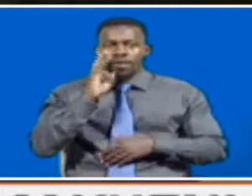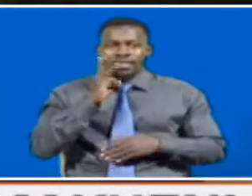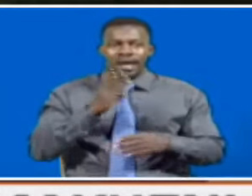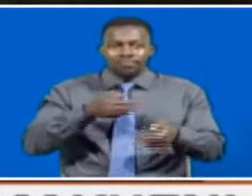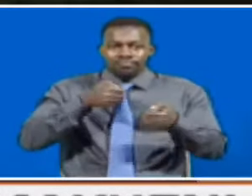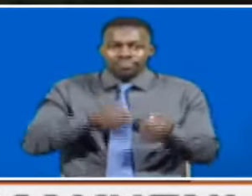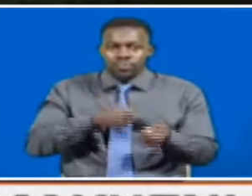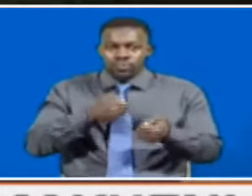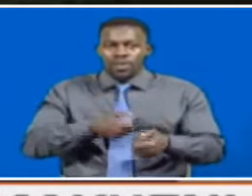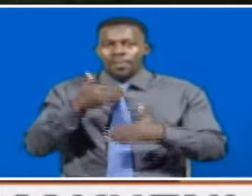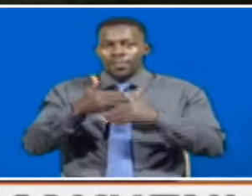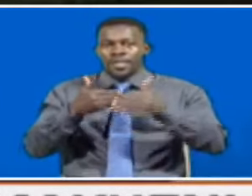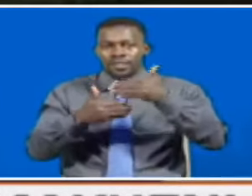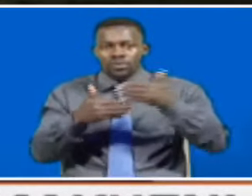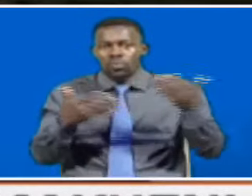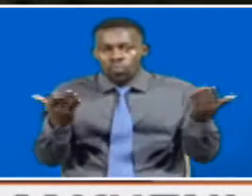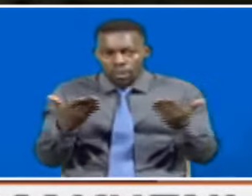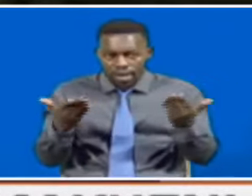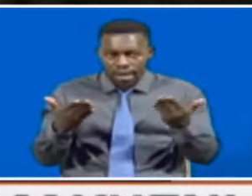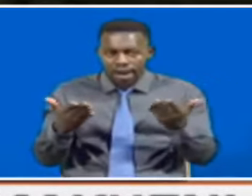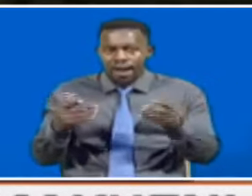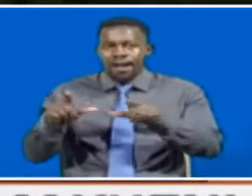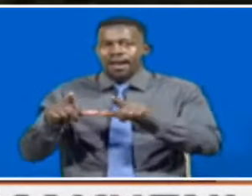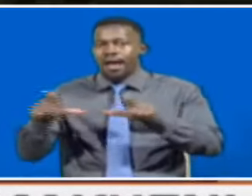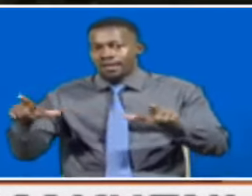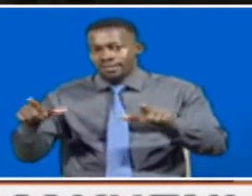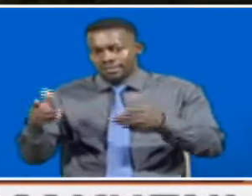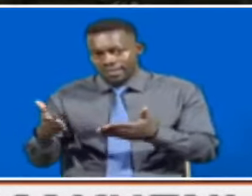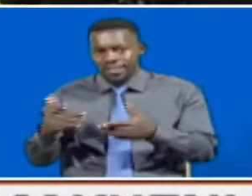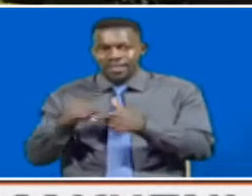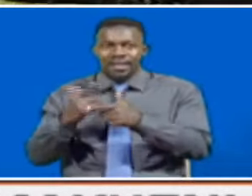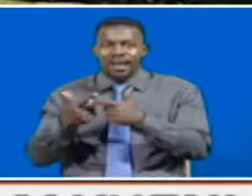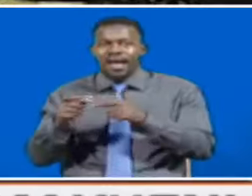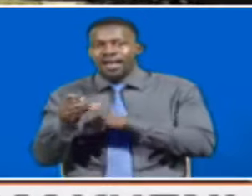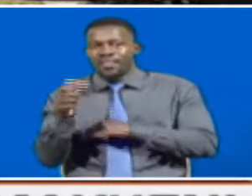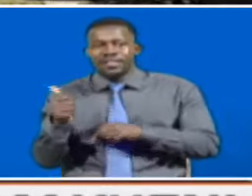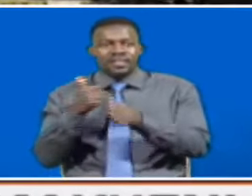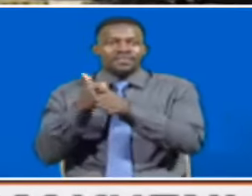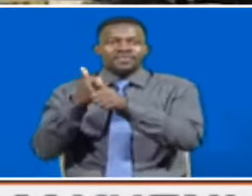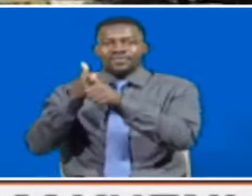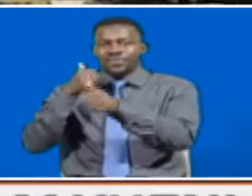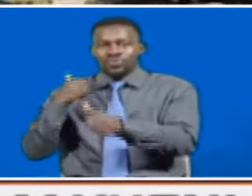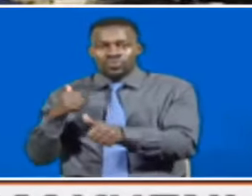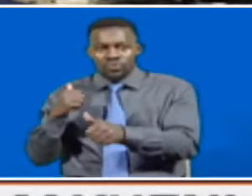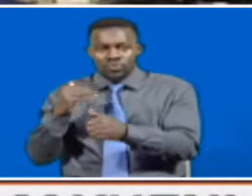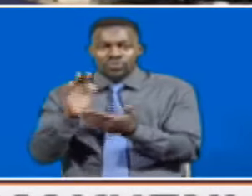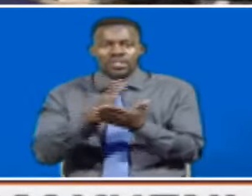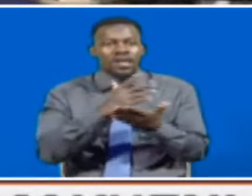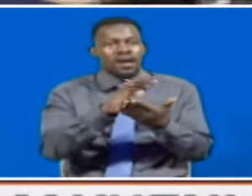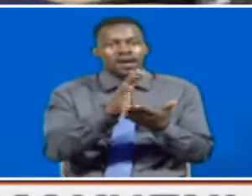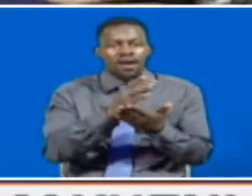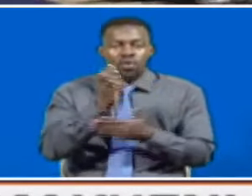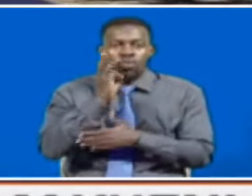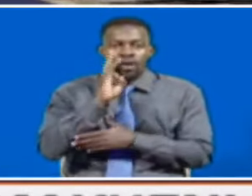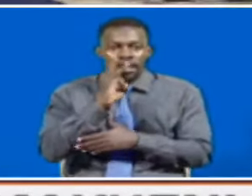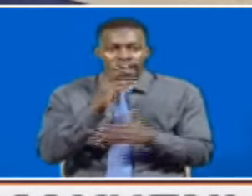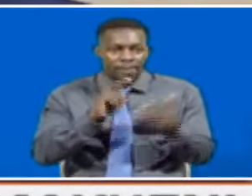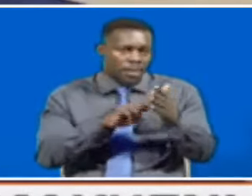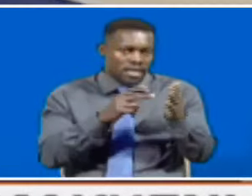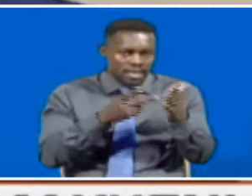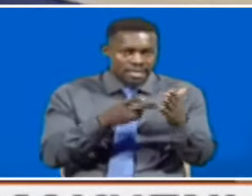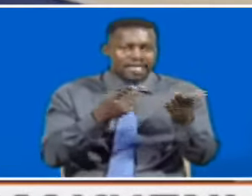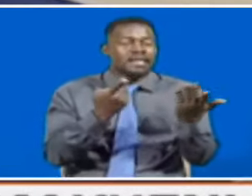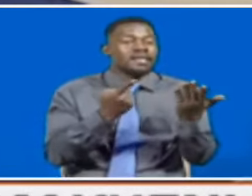lao na watu wengine wamekataa na jambo hilo. Kwa hivyo jukumu letu kwanza ni kuhakikisha kwamba sehemu hizo